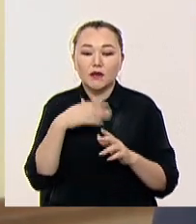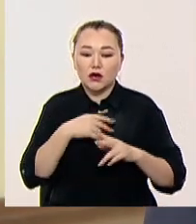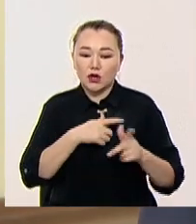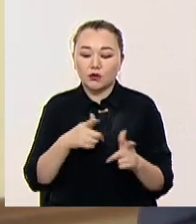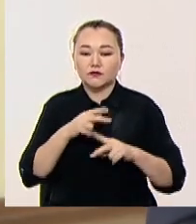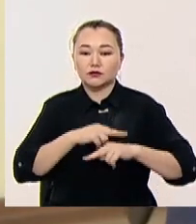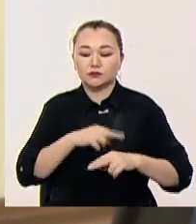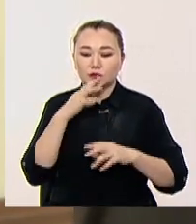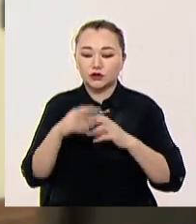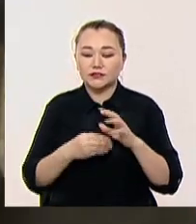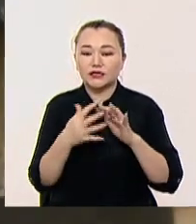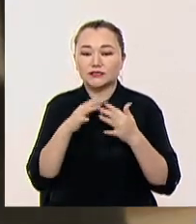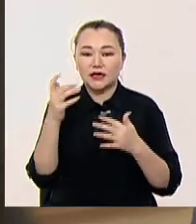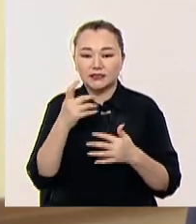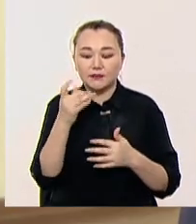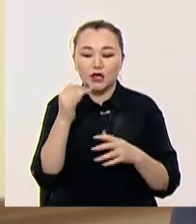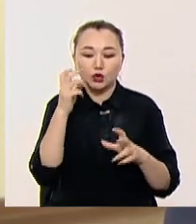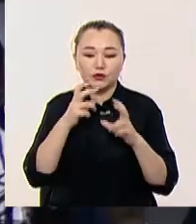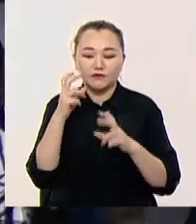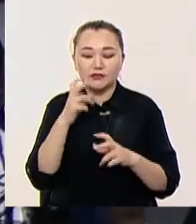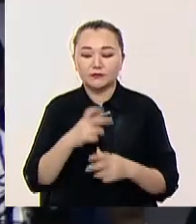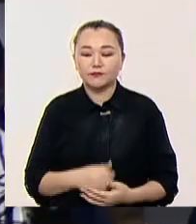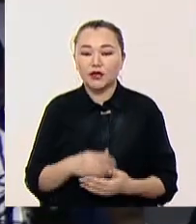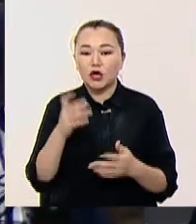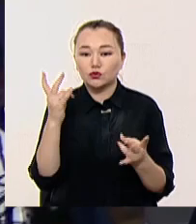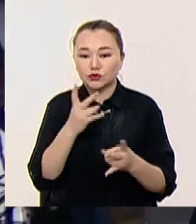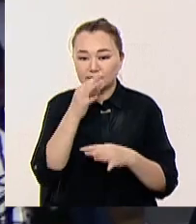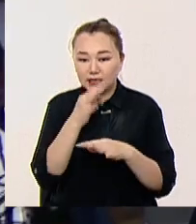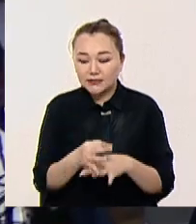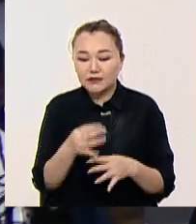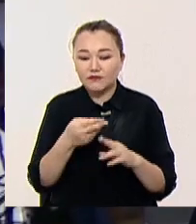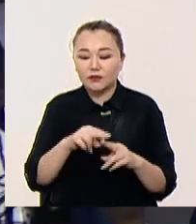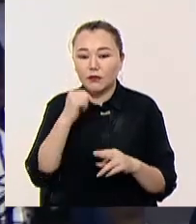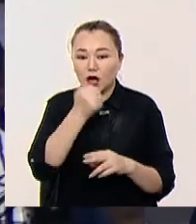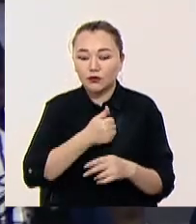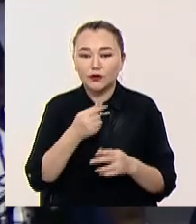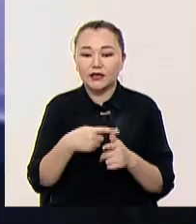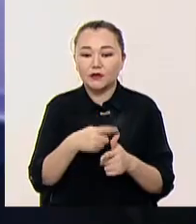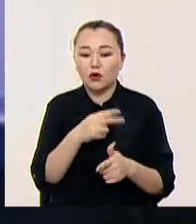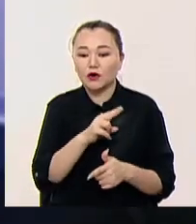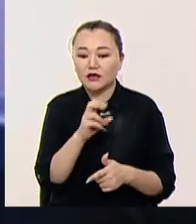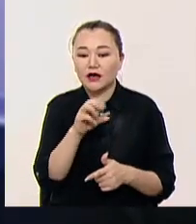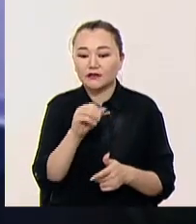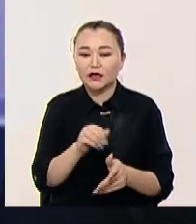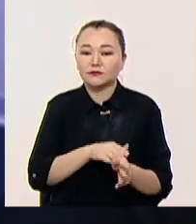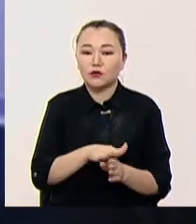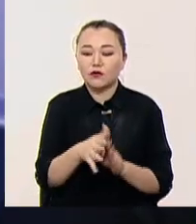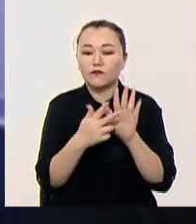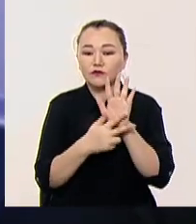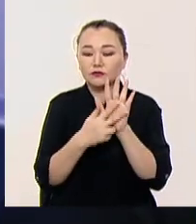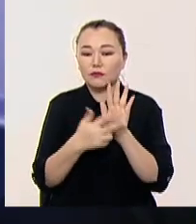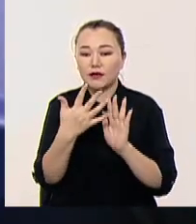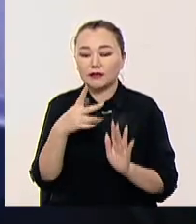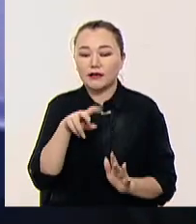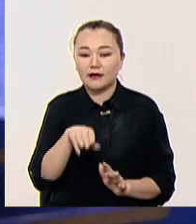сотрудничать с международными сельскохозяйственными университетами. Стоит отметить, что в этом году университету имени Коркыт-Ата исполняется